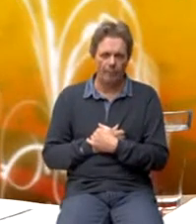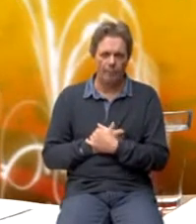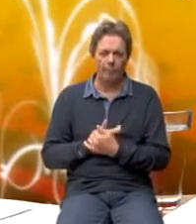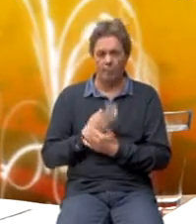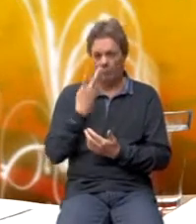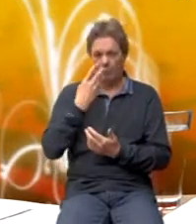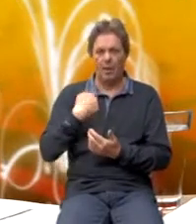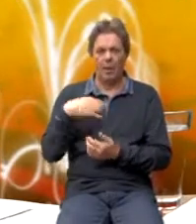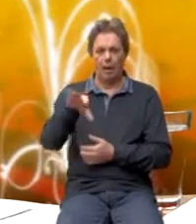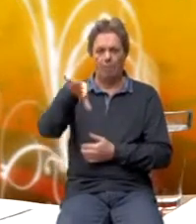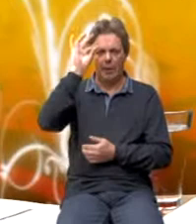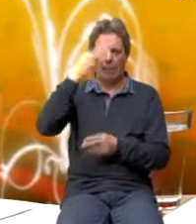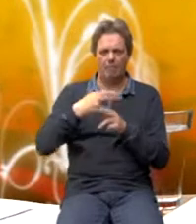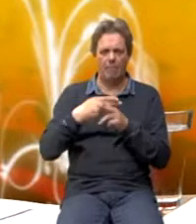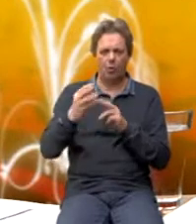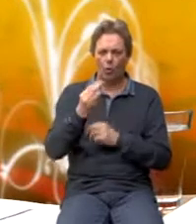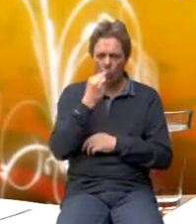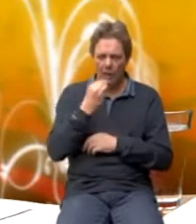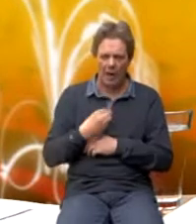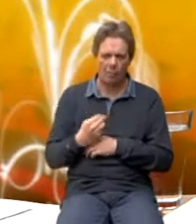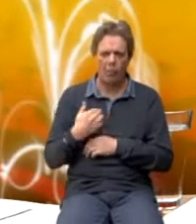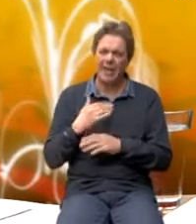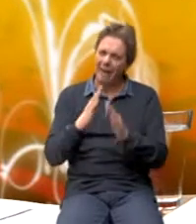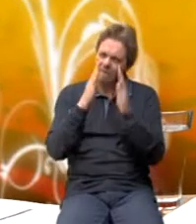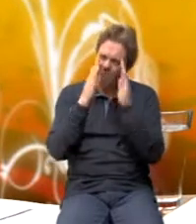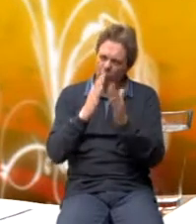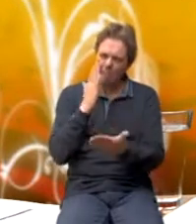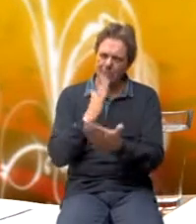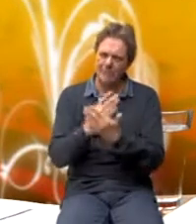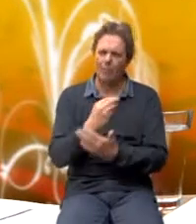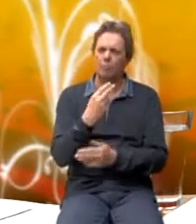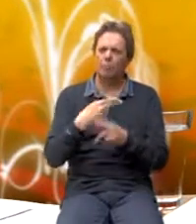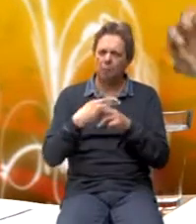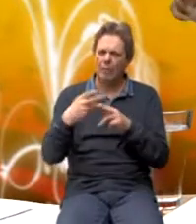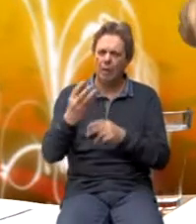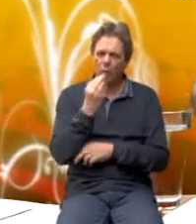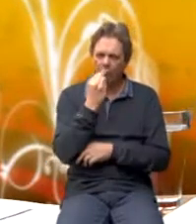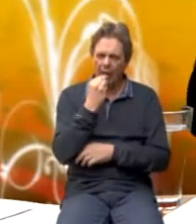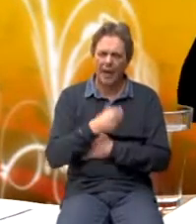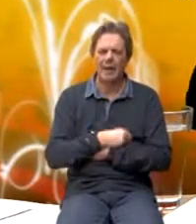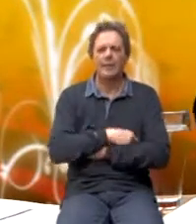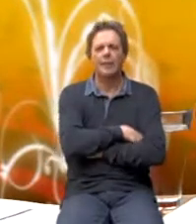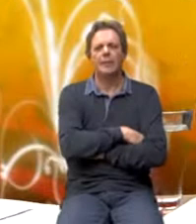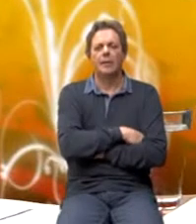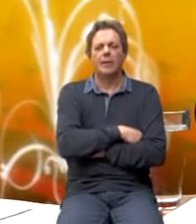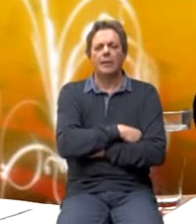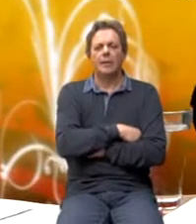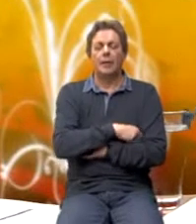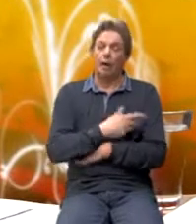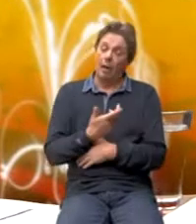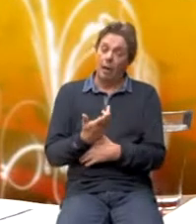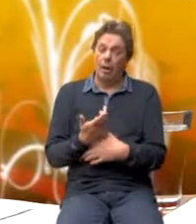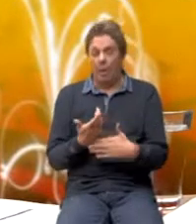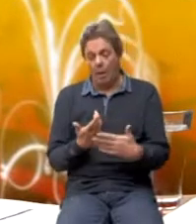biram ekološku hranu, ja samo vjerujem u ekološku hranu, ali sad me